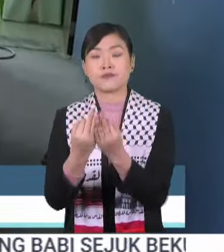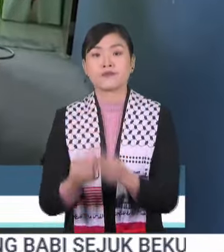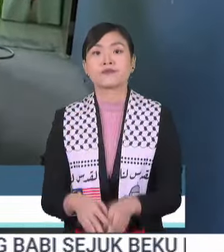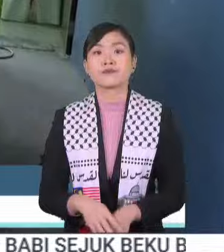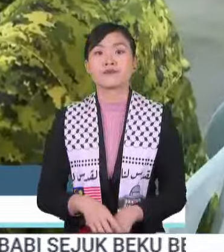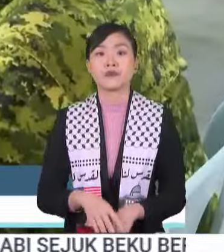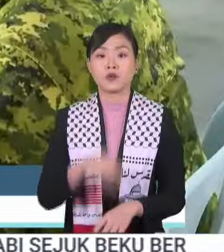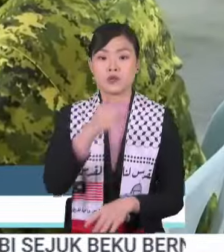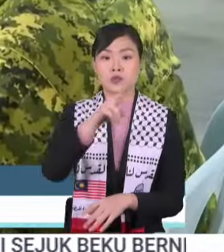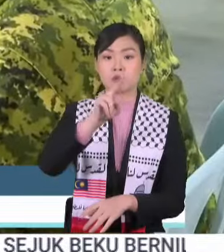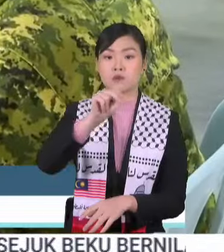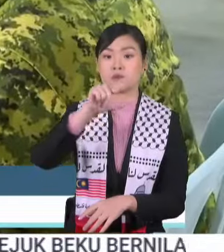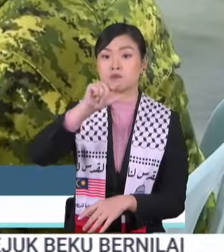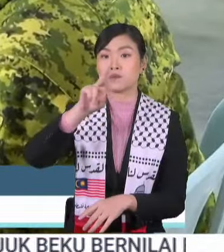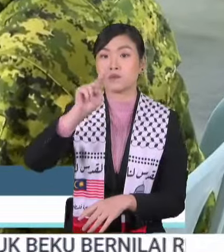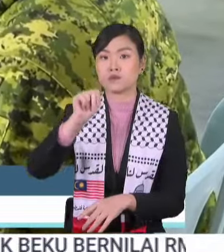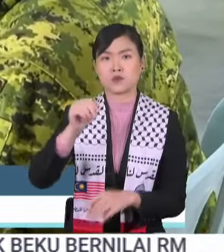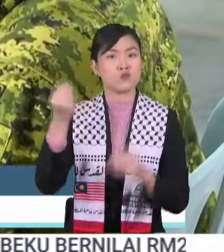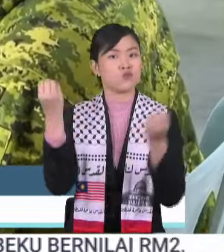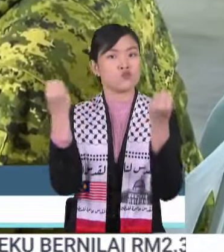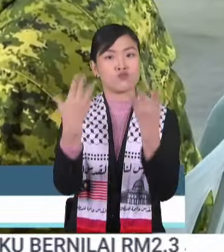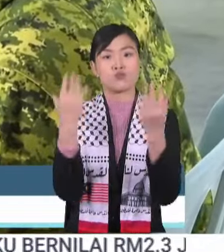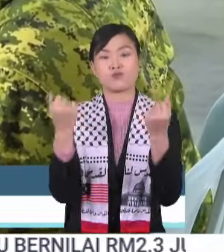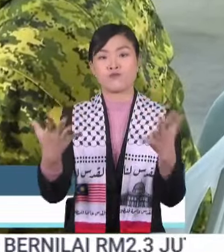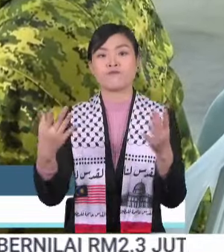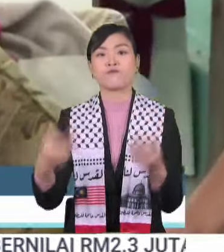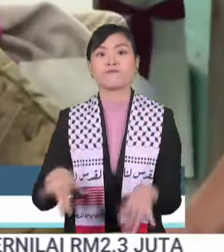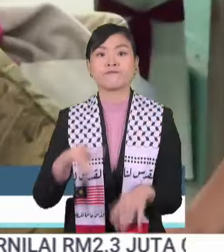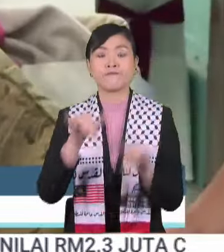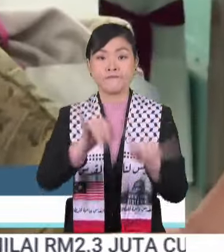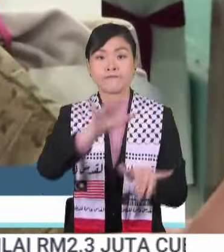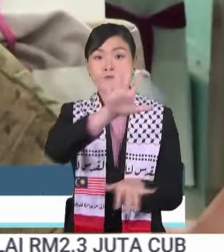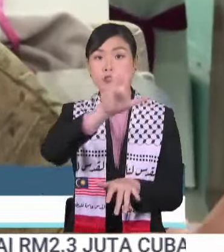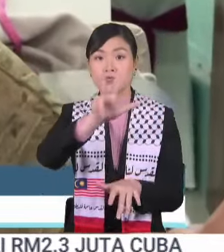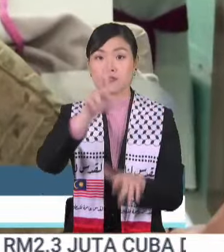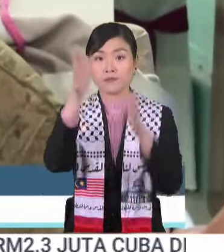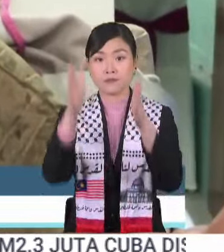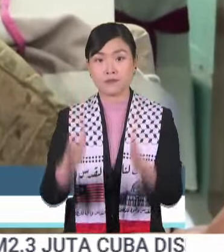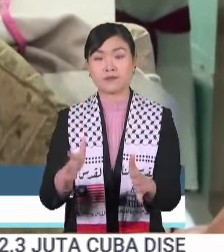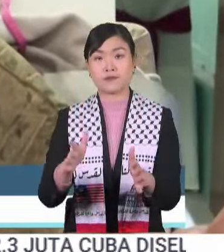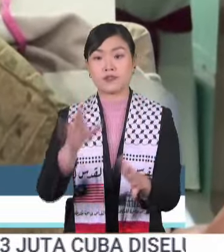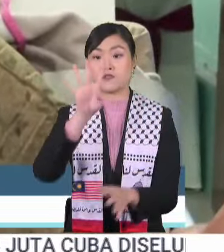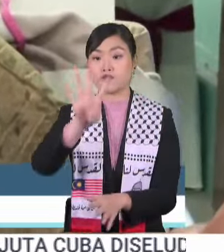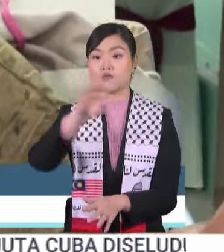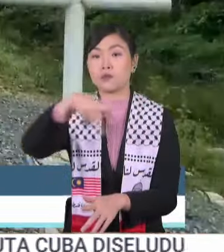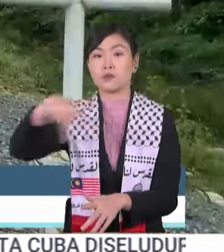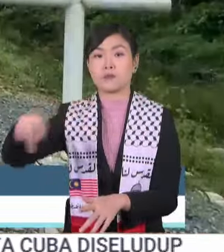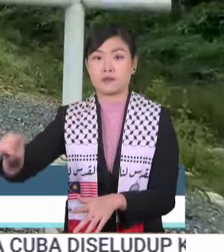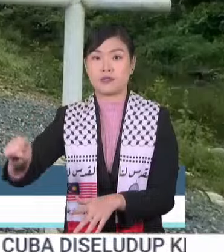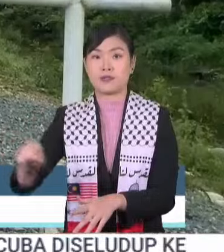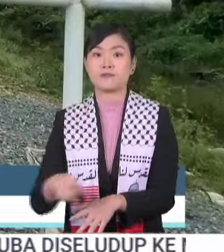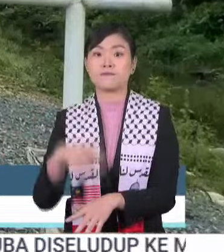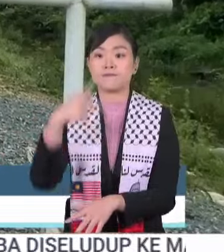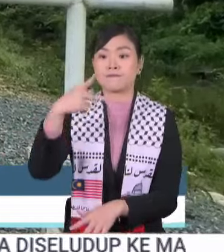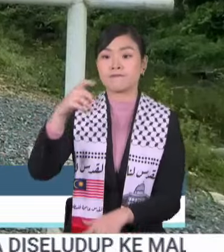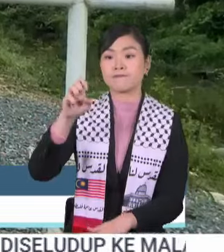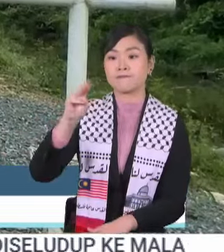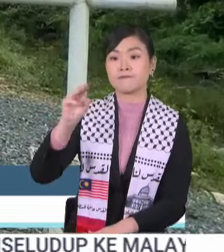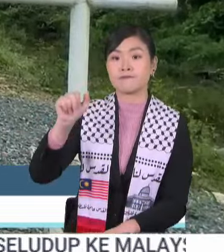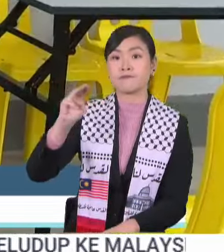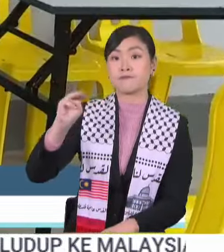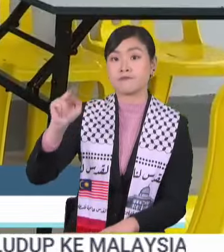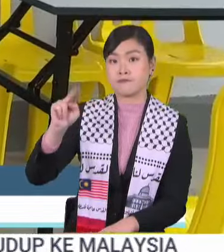dungun paling ramai setakat ini dengan 53 penduduk ditempatkan di PPS daerah kemaman pula dua PPS dibuka